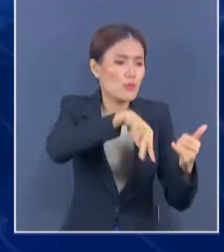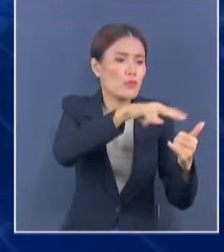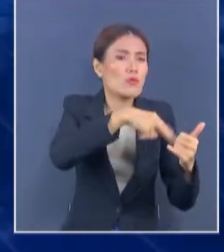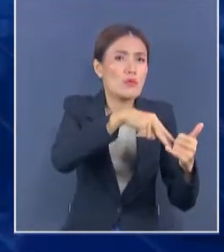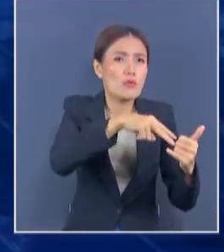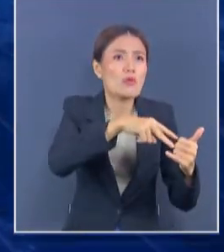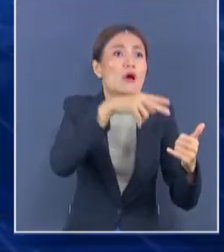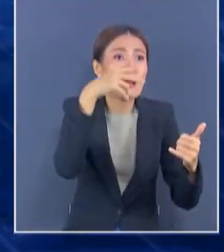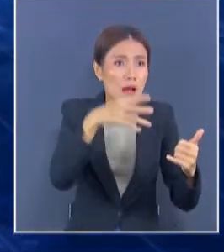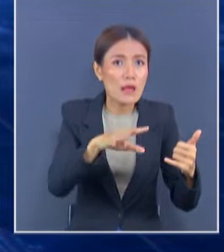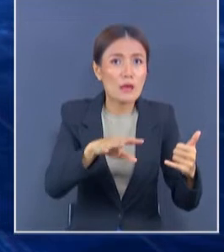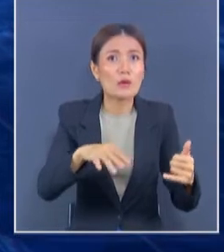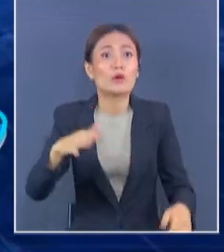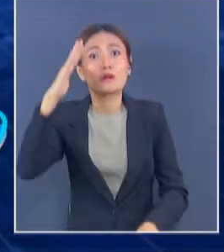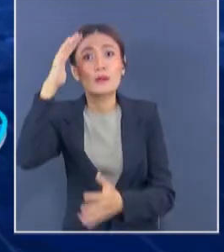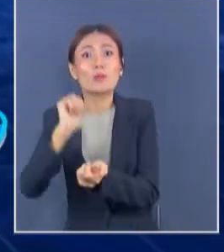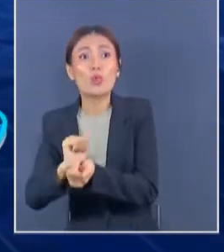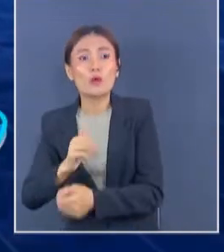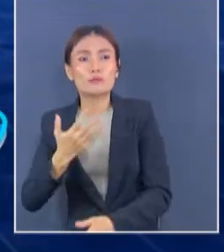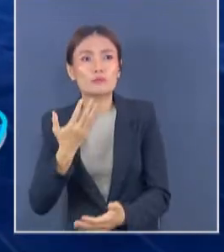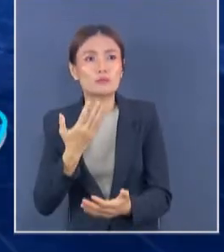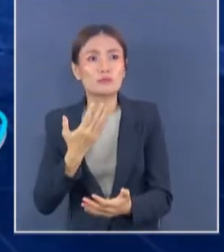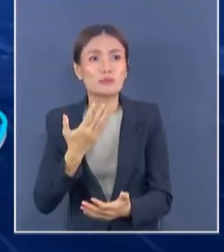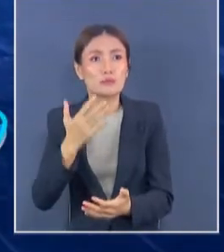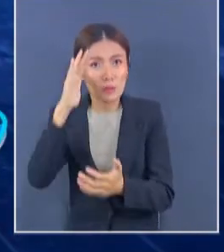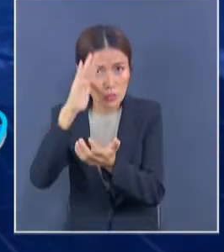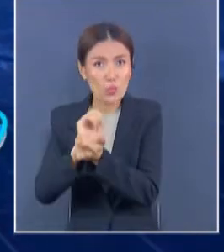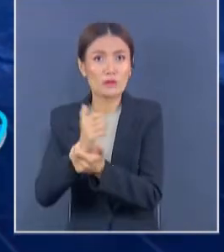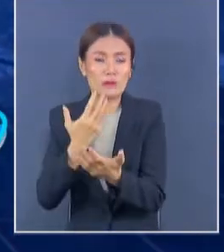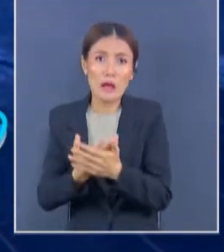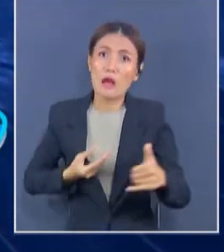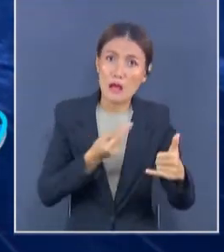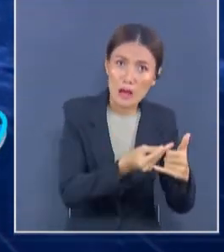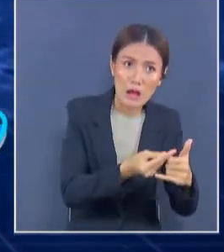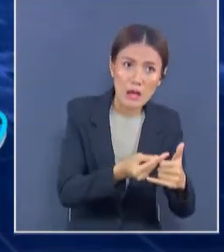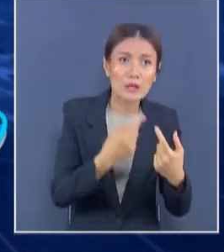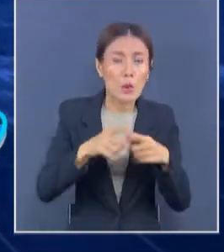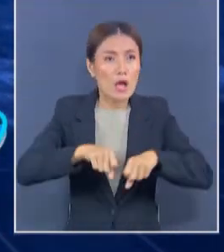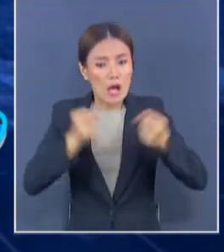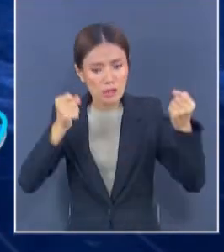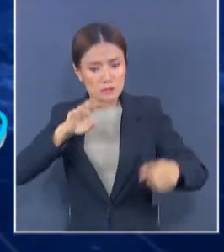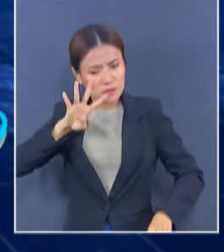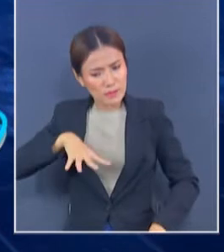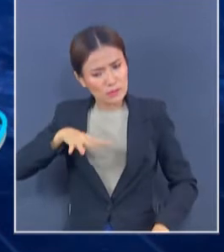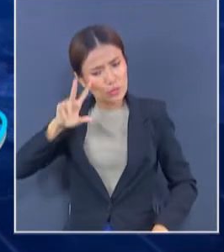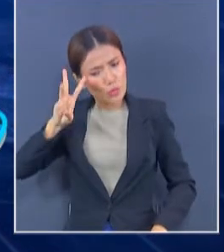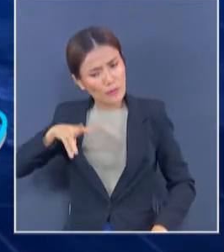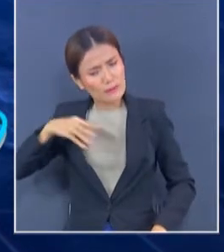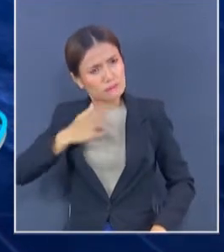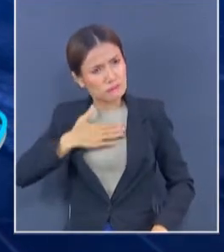จริงและตำรวจเค้ามั้ยตำรวจเอาไปเท่าไหร่คะขึ้นมาหรือลูกค้า